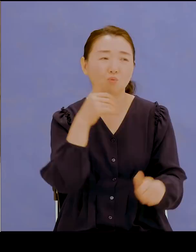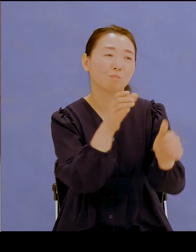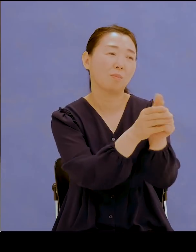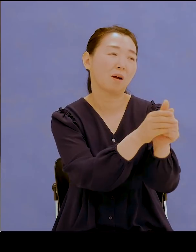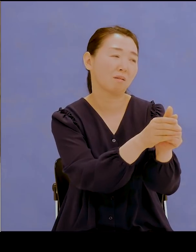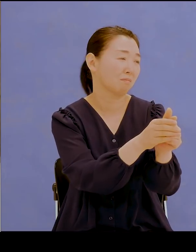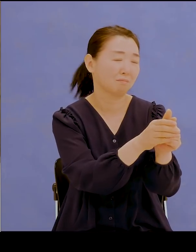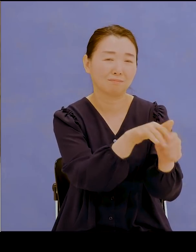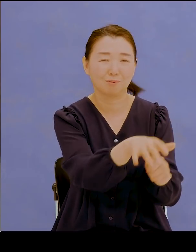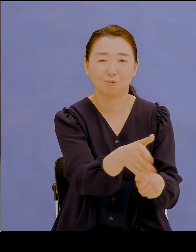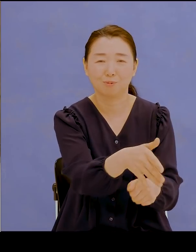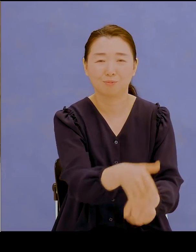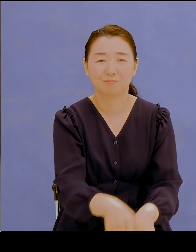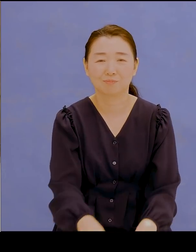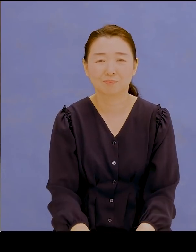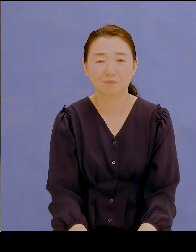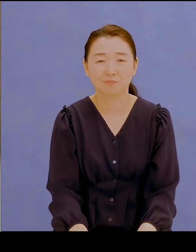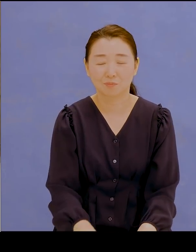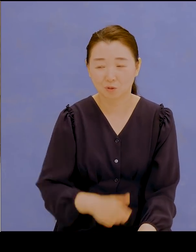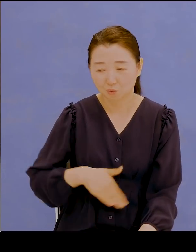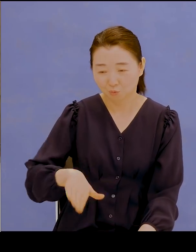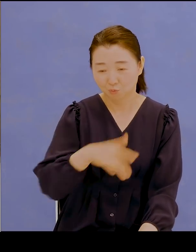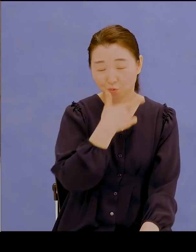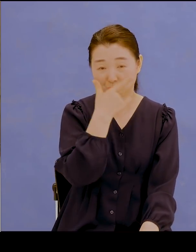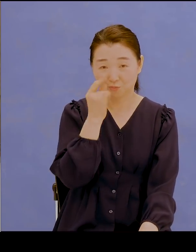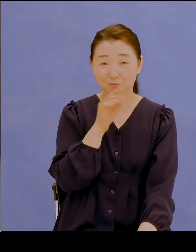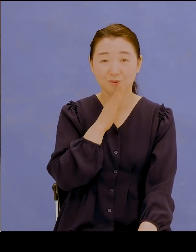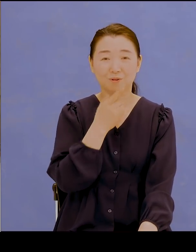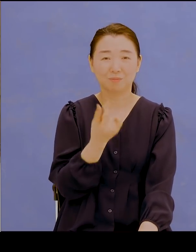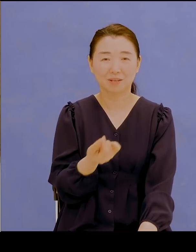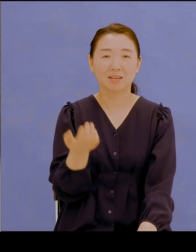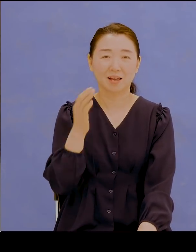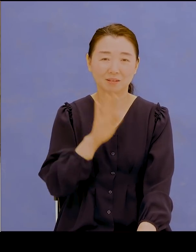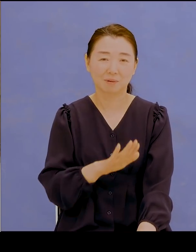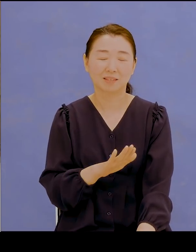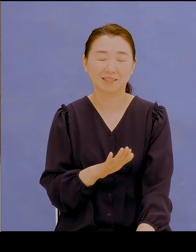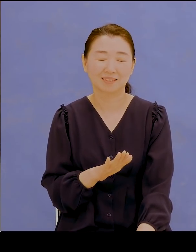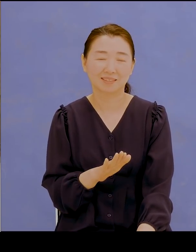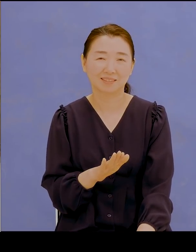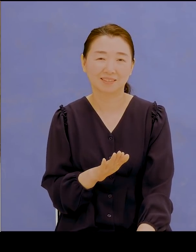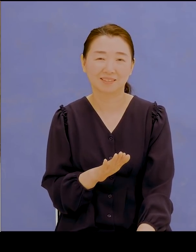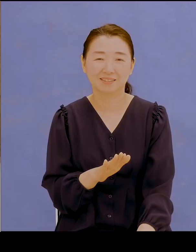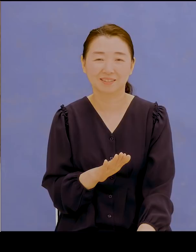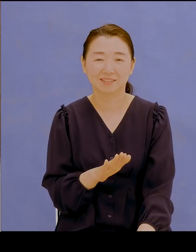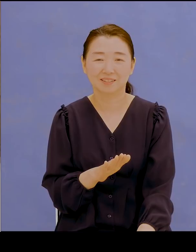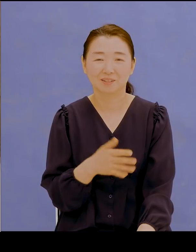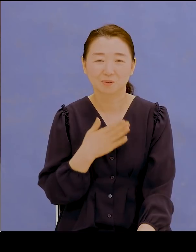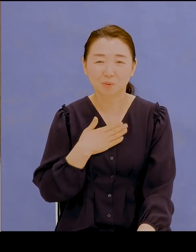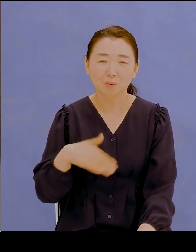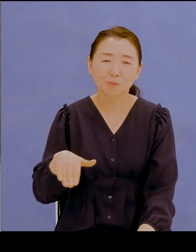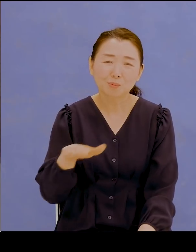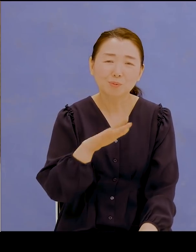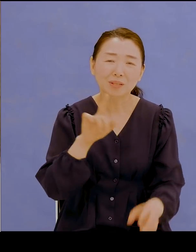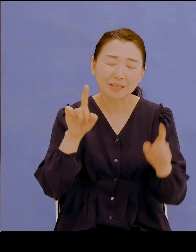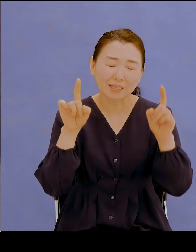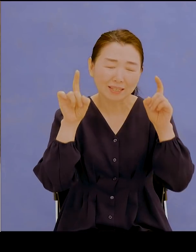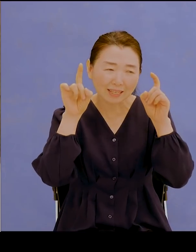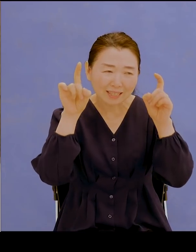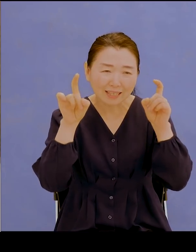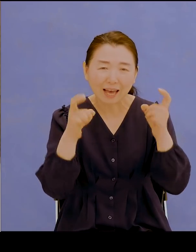그러면서 이제 우리도 조금 부족하지만 다 똑같진 않잖아요. 그분도 우리의 양인 거예요.